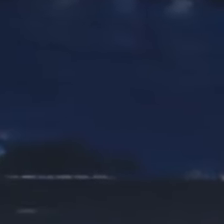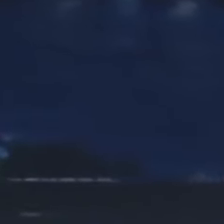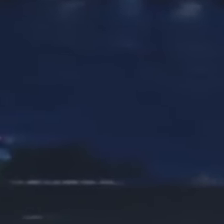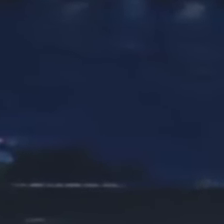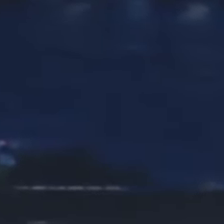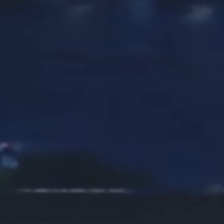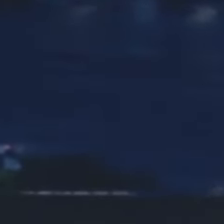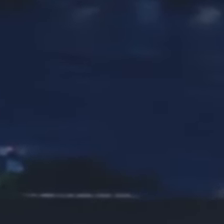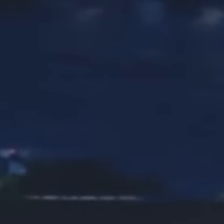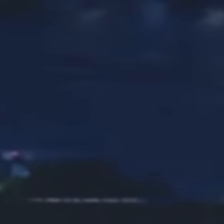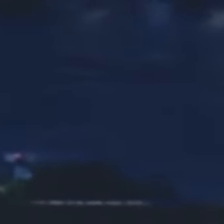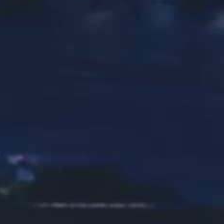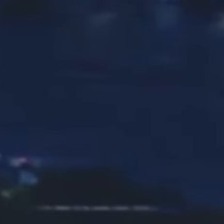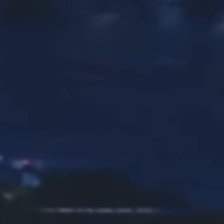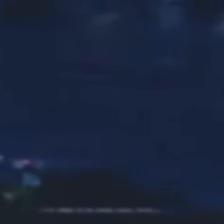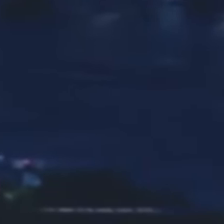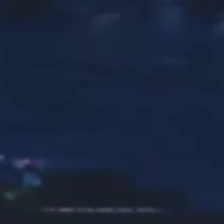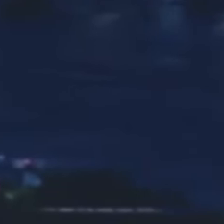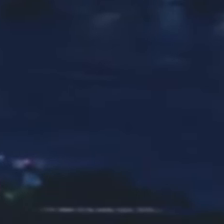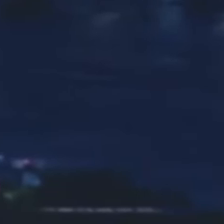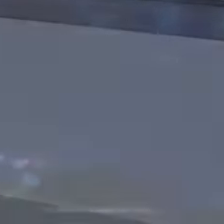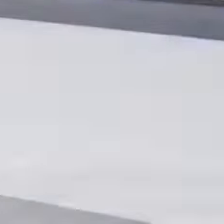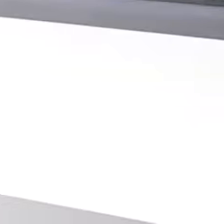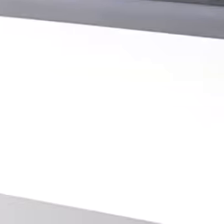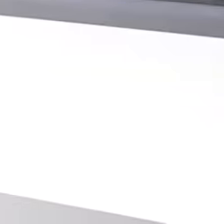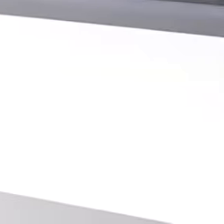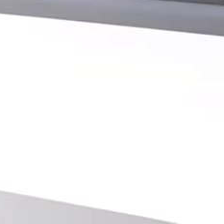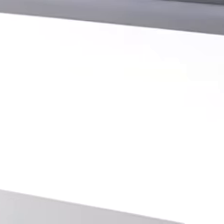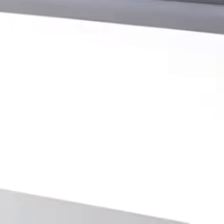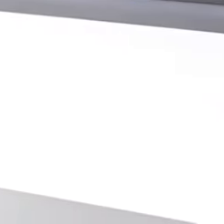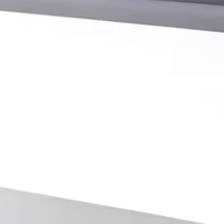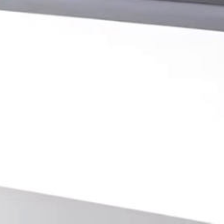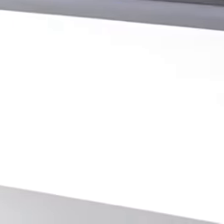여러분 안녕하십니까? 뉴스룸을 시작하겠습니다.